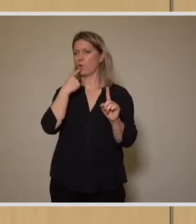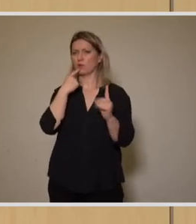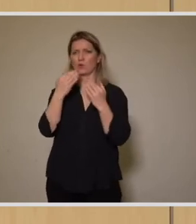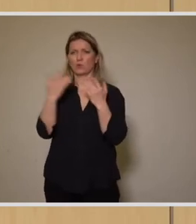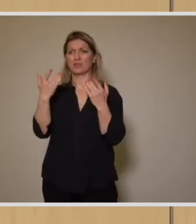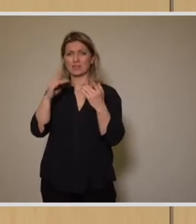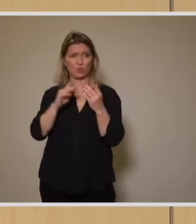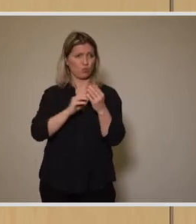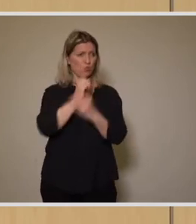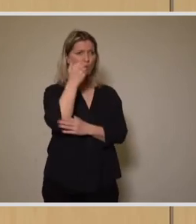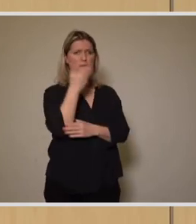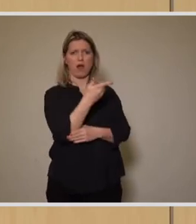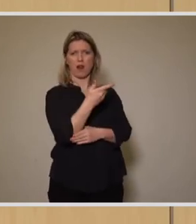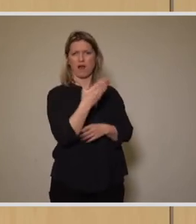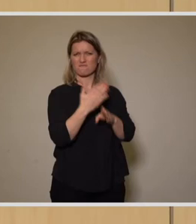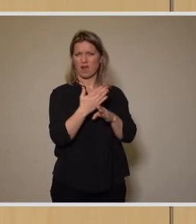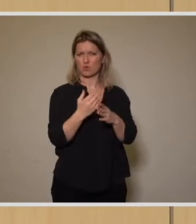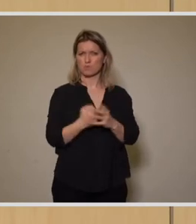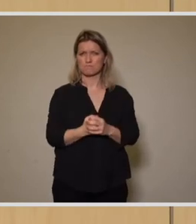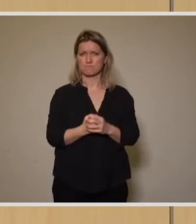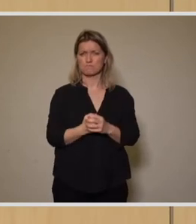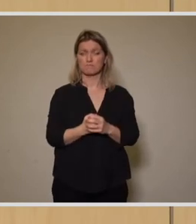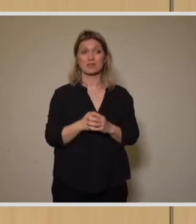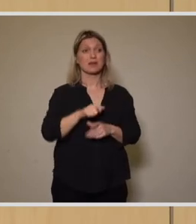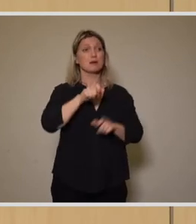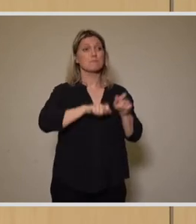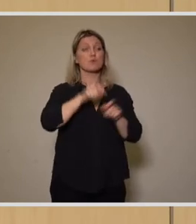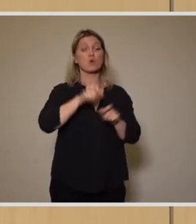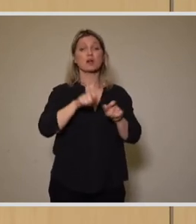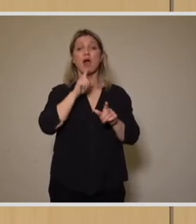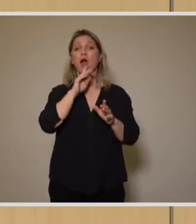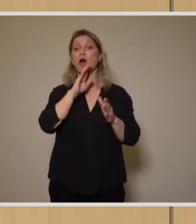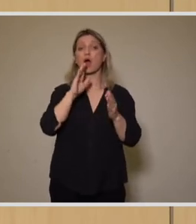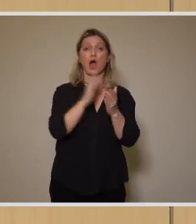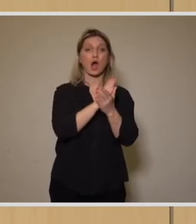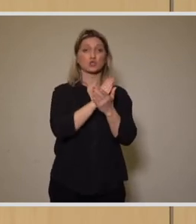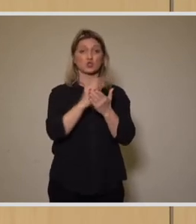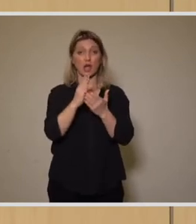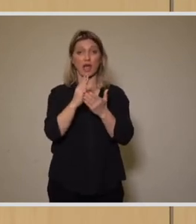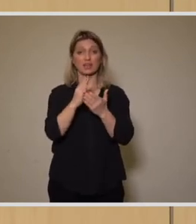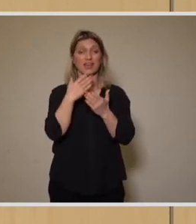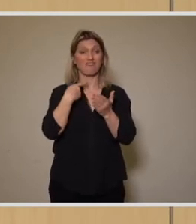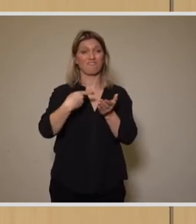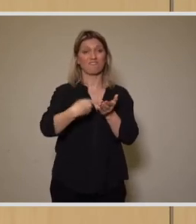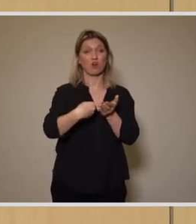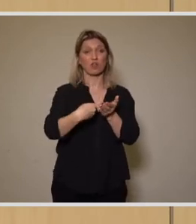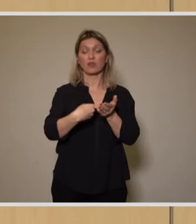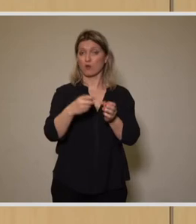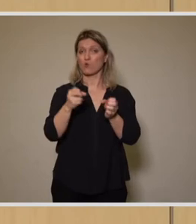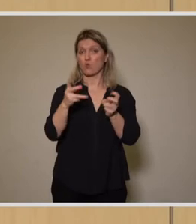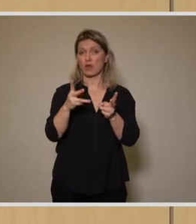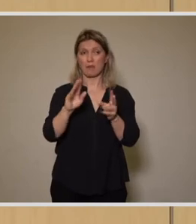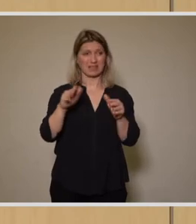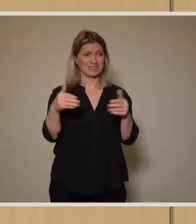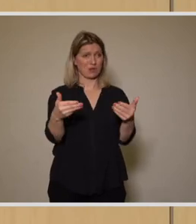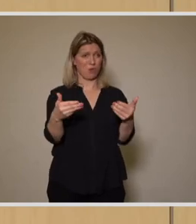wiederholen? Wenn Sie einen Bürgerentscheid dazu fordern würden, wäre das noch verständlich. Aber so